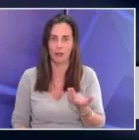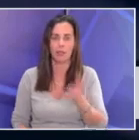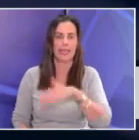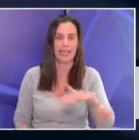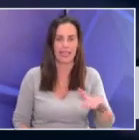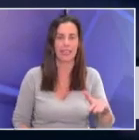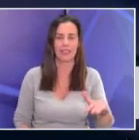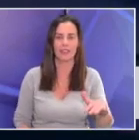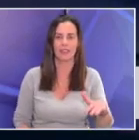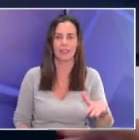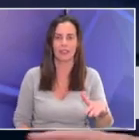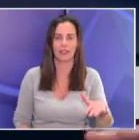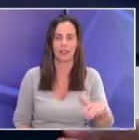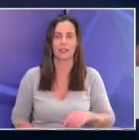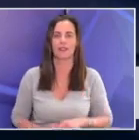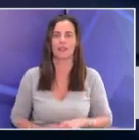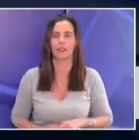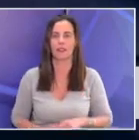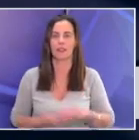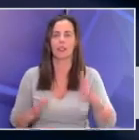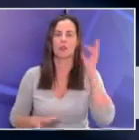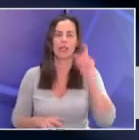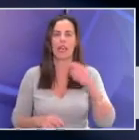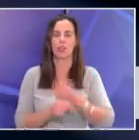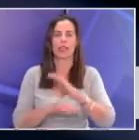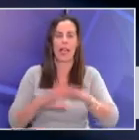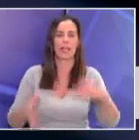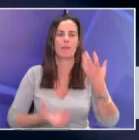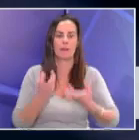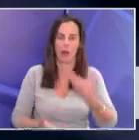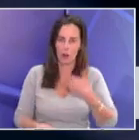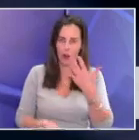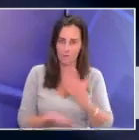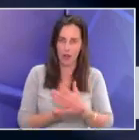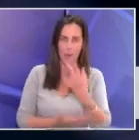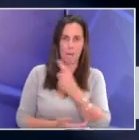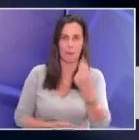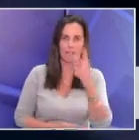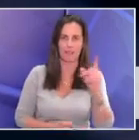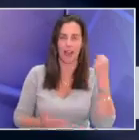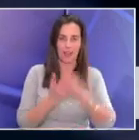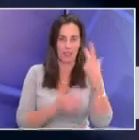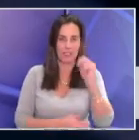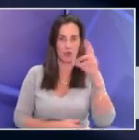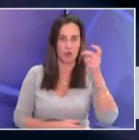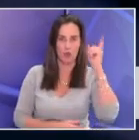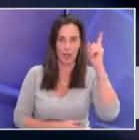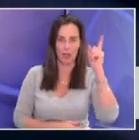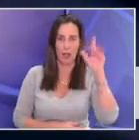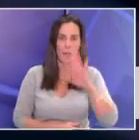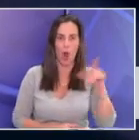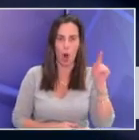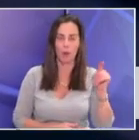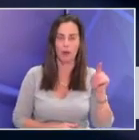קינדר, קוכן וקירכן. נסיעה, זה מה שהאישה צריכה לעשות. אבל אנחנו 121. אדוני, עד לפני 20-30 שנה